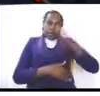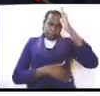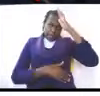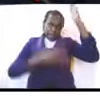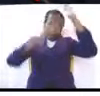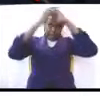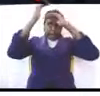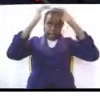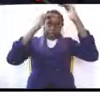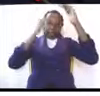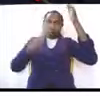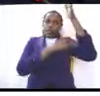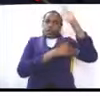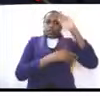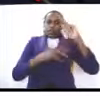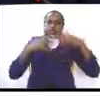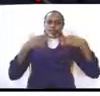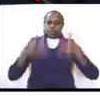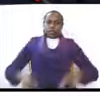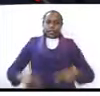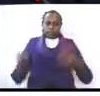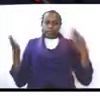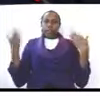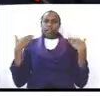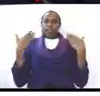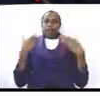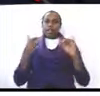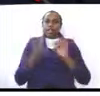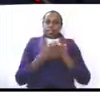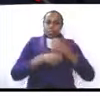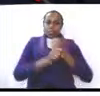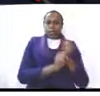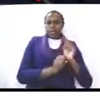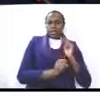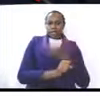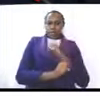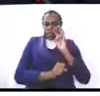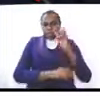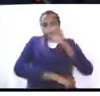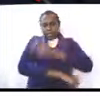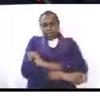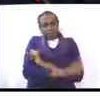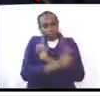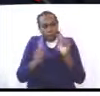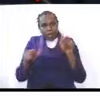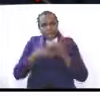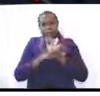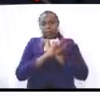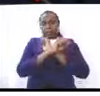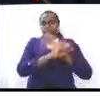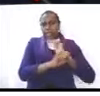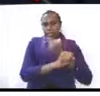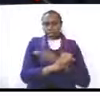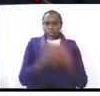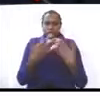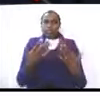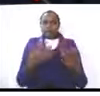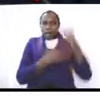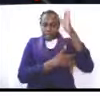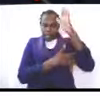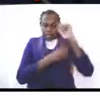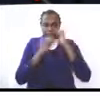mbinguni, Mungu mwenyezi uishie milele, uliyetujalia tuone siku hii salama, utulinde leo kwa uwezo wako